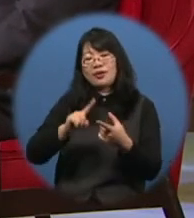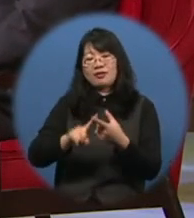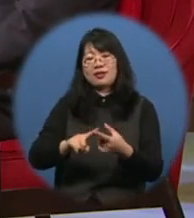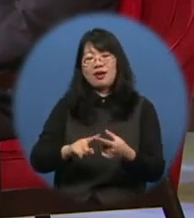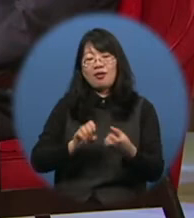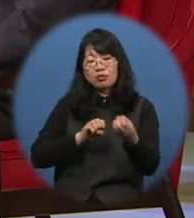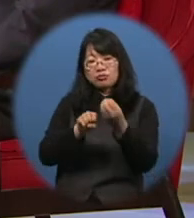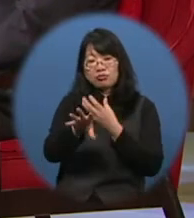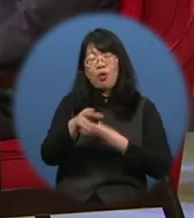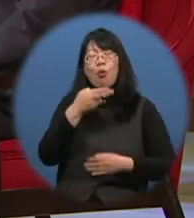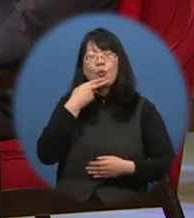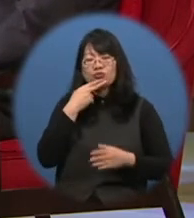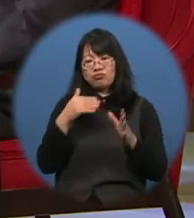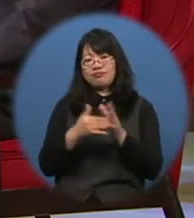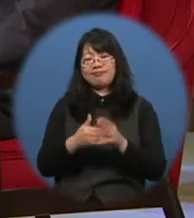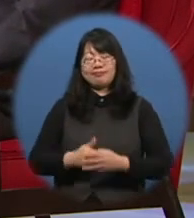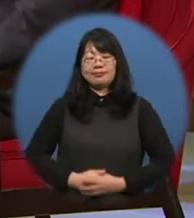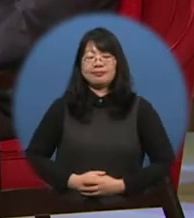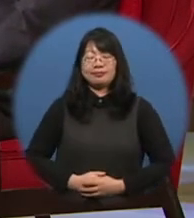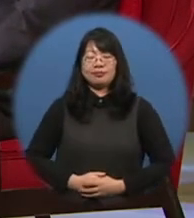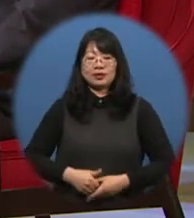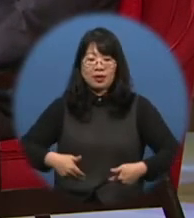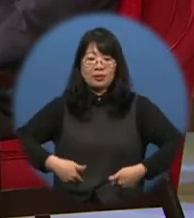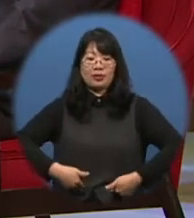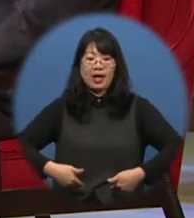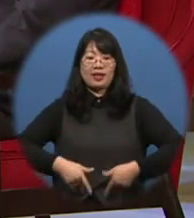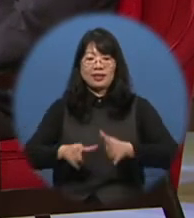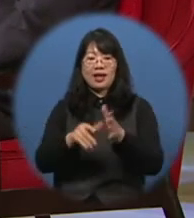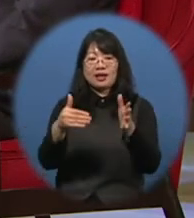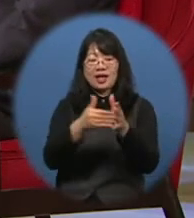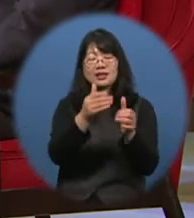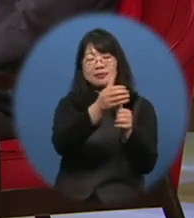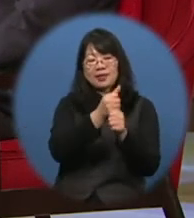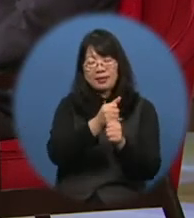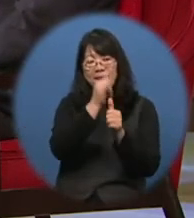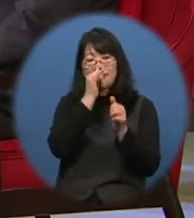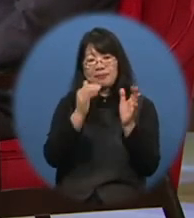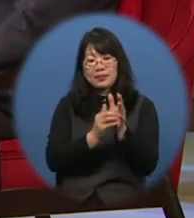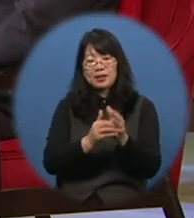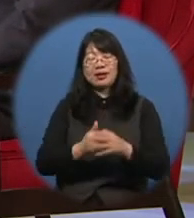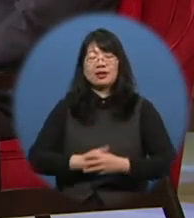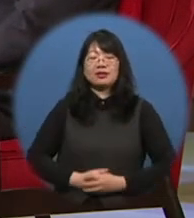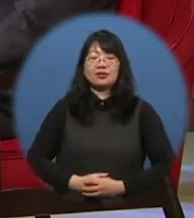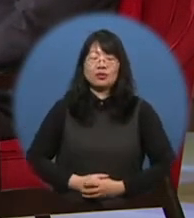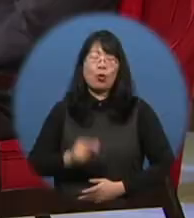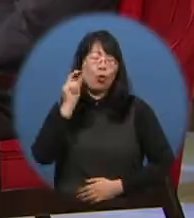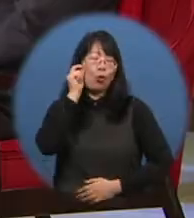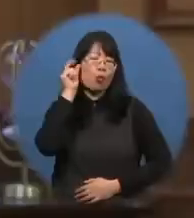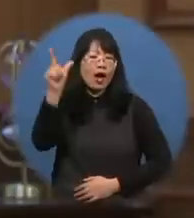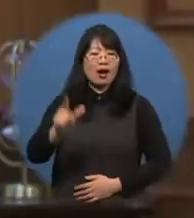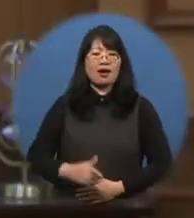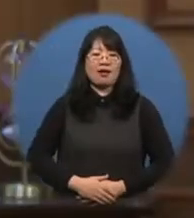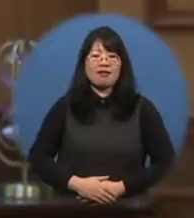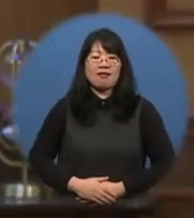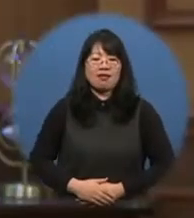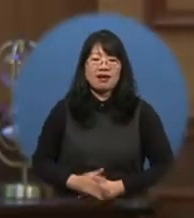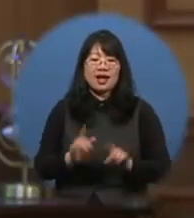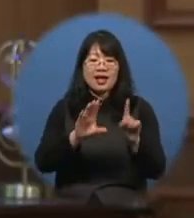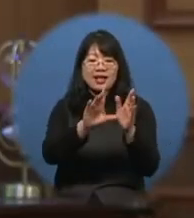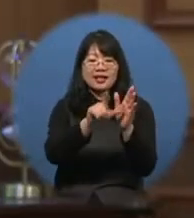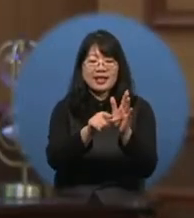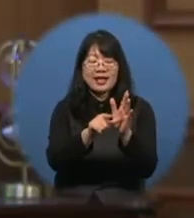그 응답은 없었죠. 아, 예. 필요한 데까지만 딱 잡아내는군요. 네, 네. 네. 대단한데요. 한